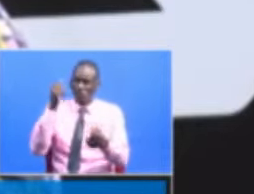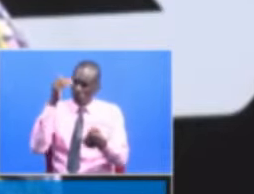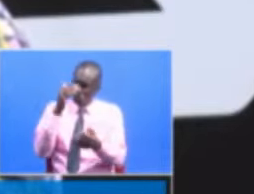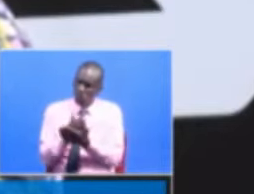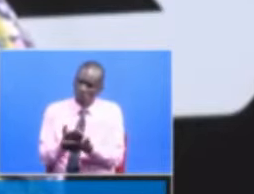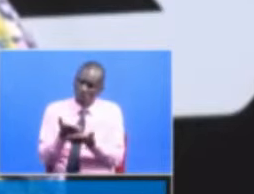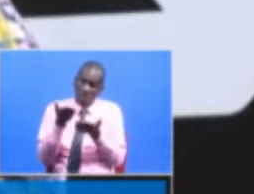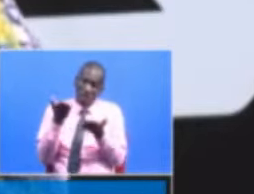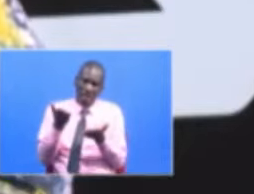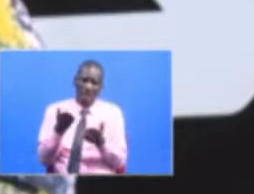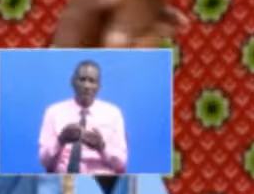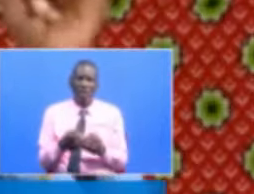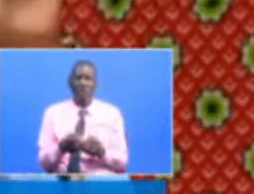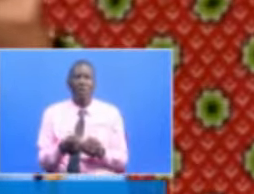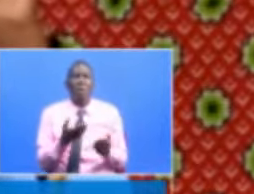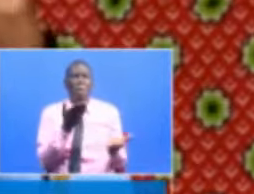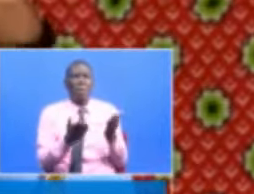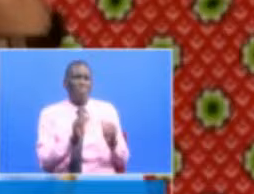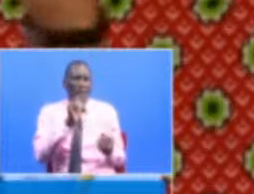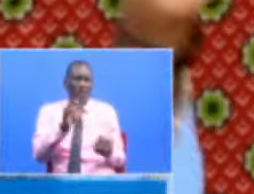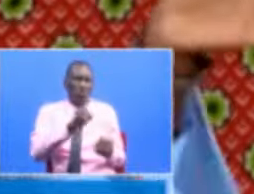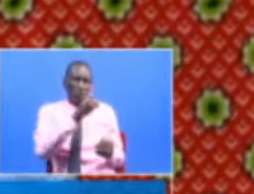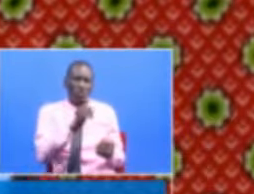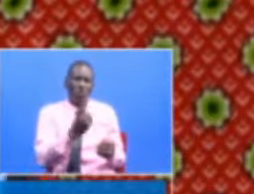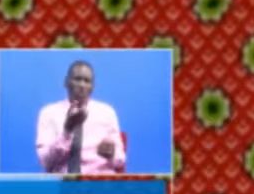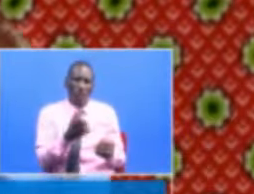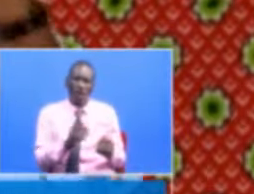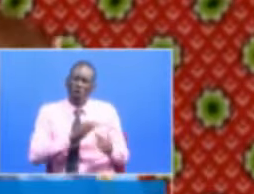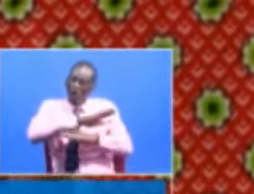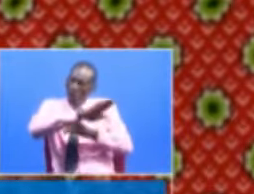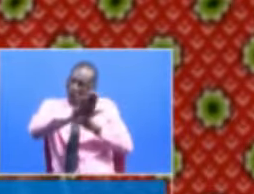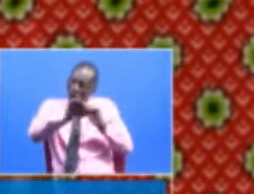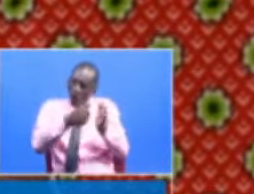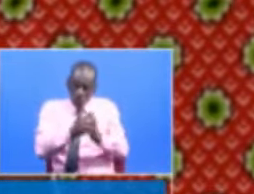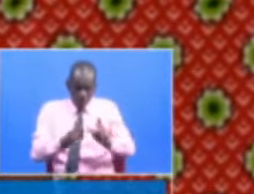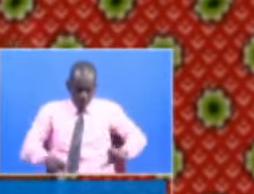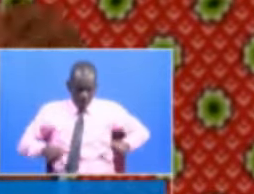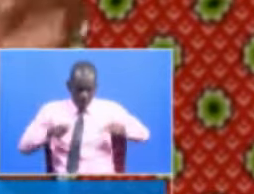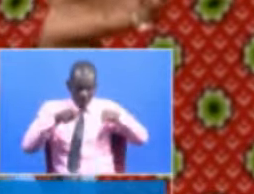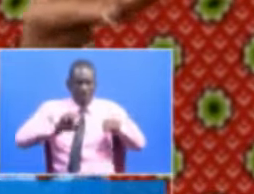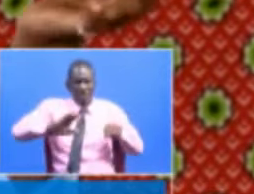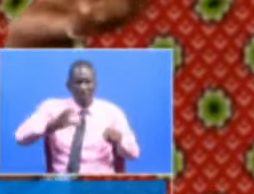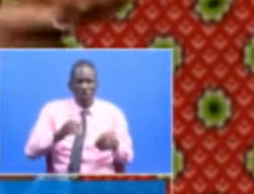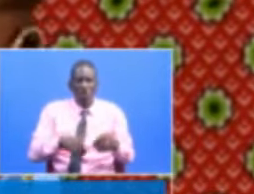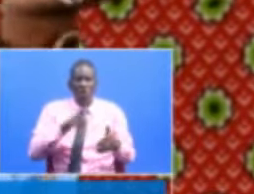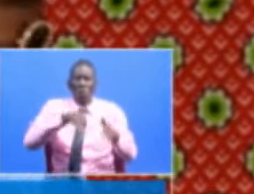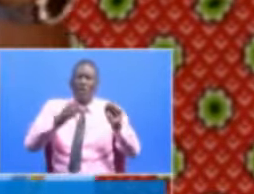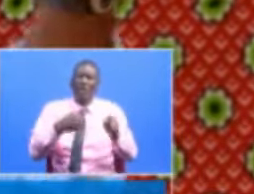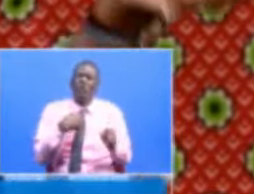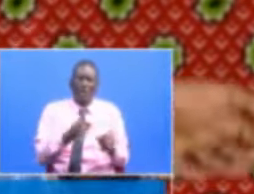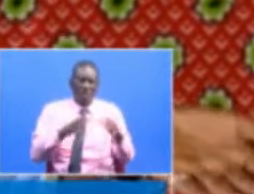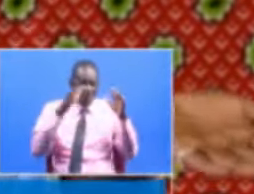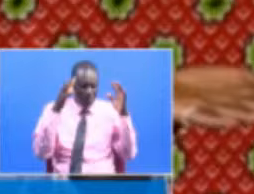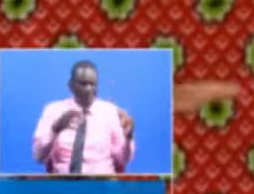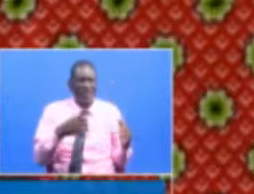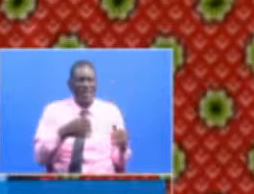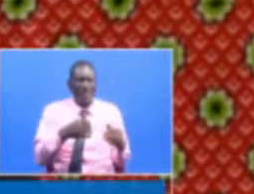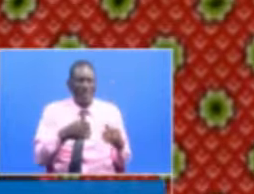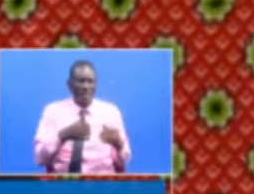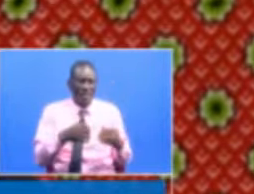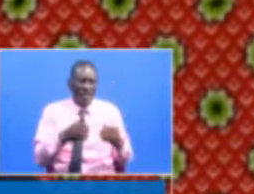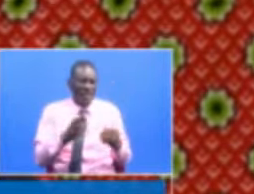us. Mm. Maybe nikuulize tu jambo moja. Kwa hiyo miaka yote umeishi in this county, what would you say are the biggest drivers of